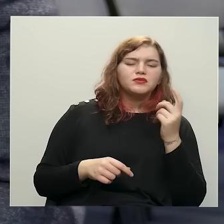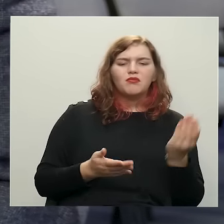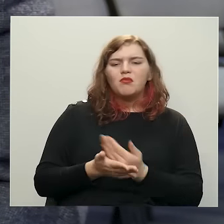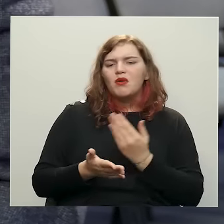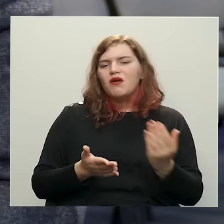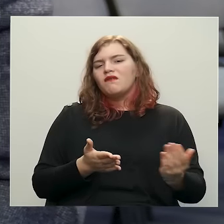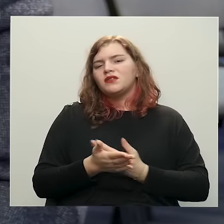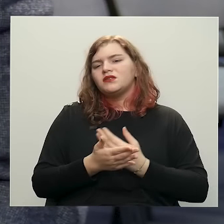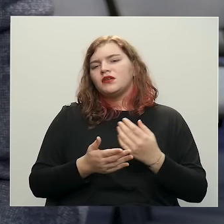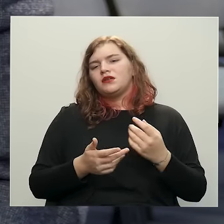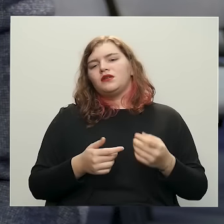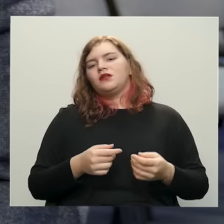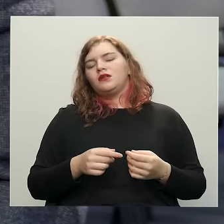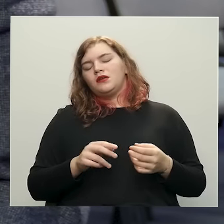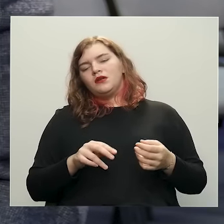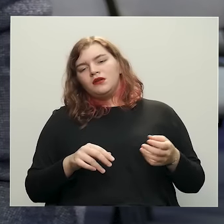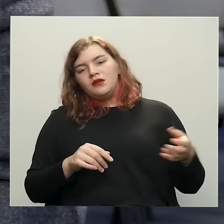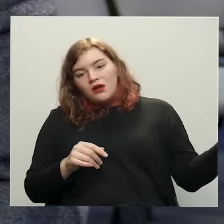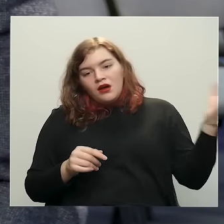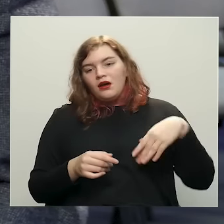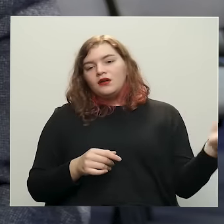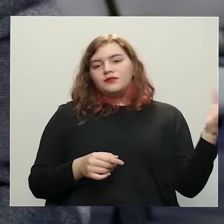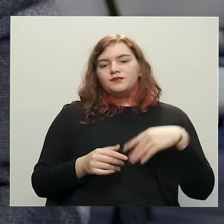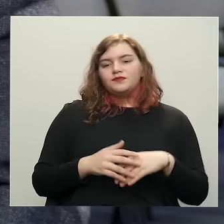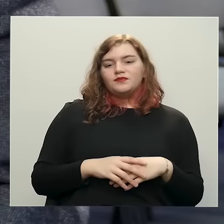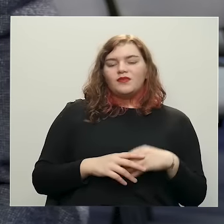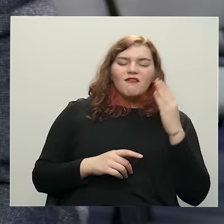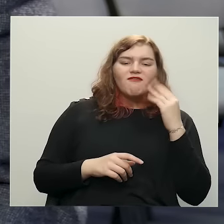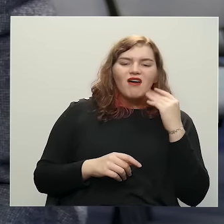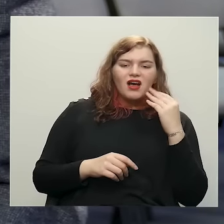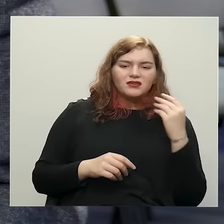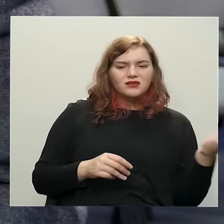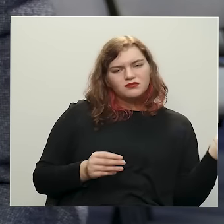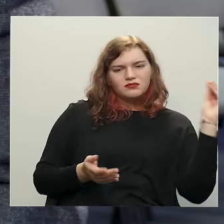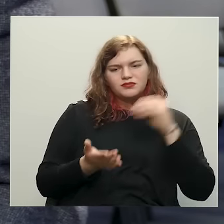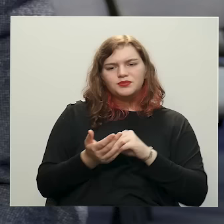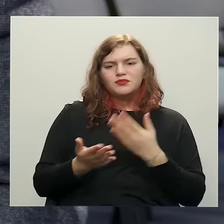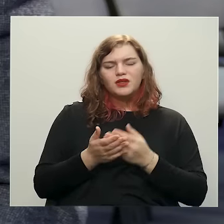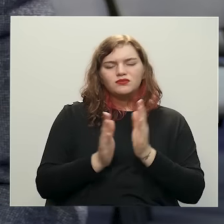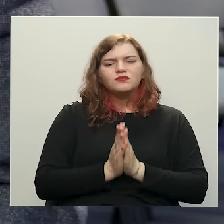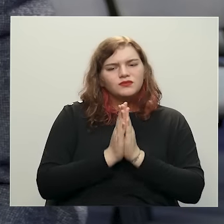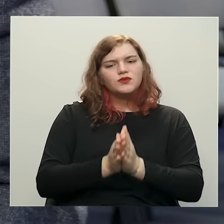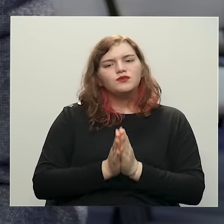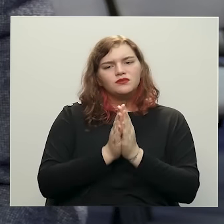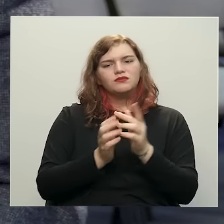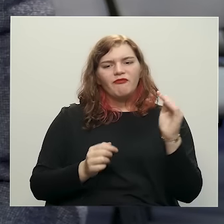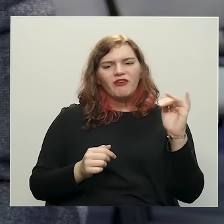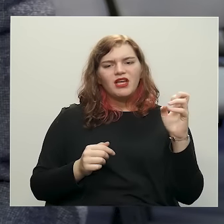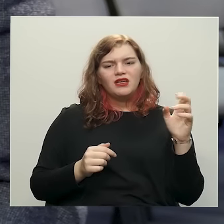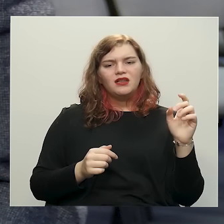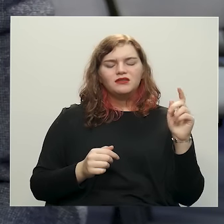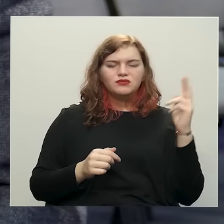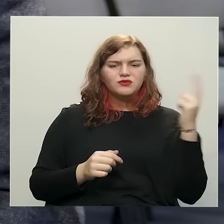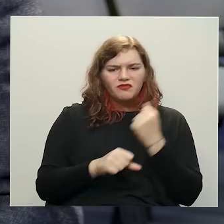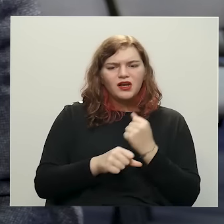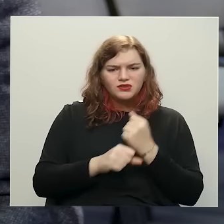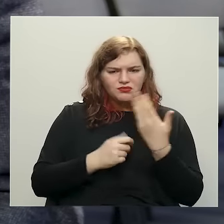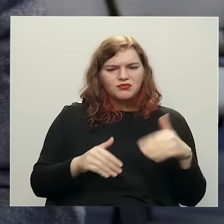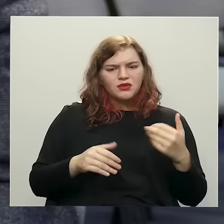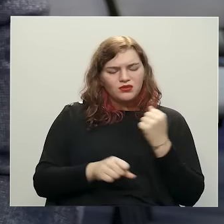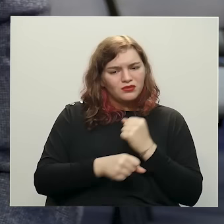povesteau. Bă, Nicule, te ducem fata la rugăciune, uite la Felix. Dumnezeu face minuni.